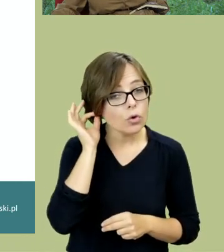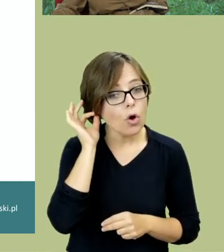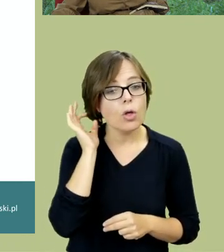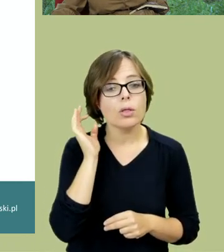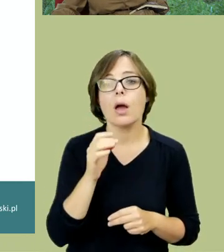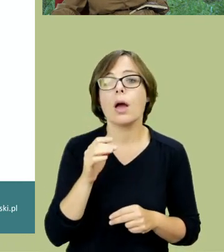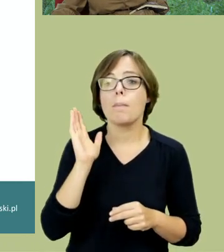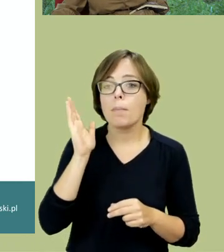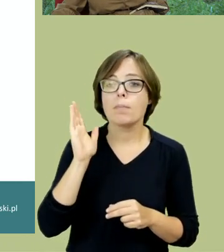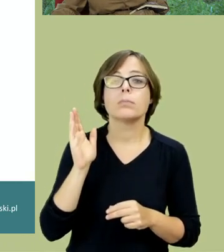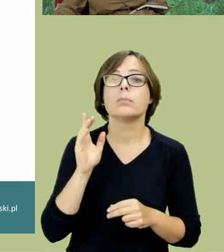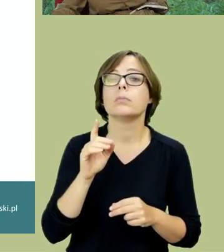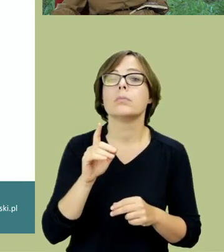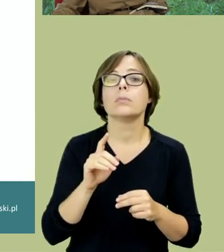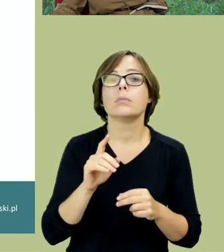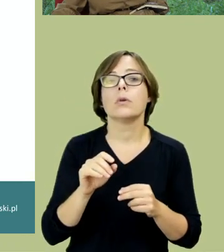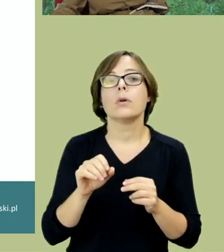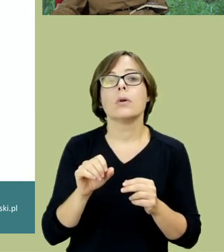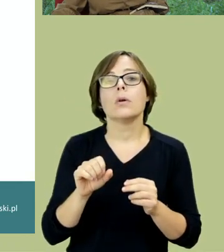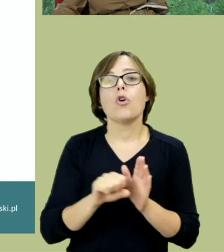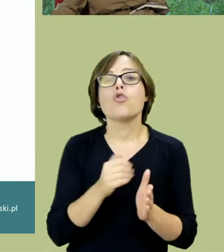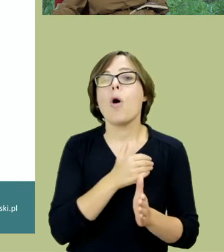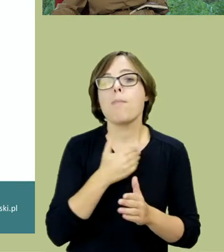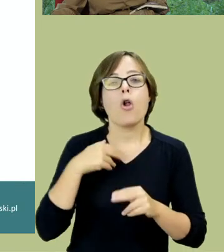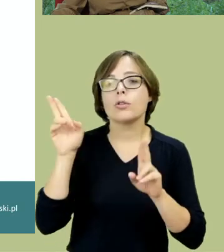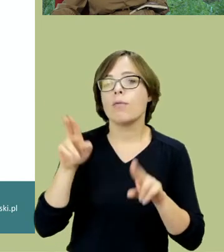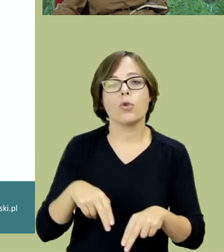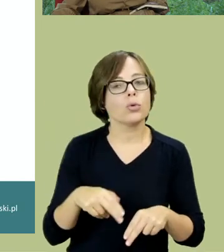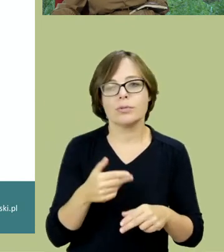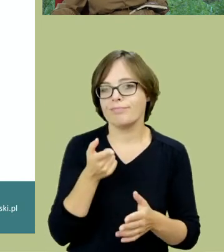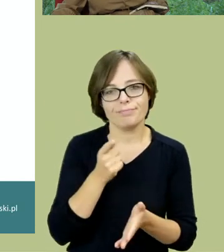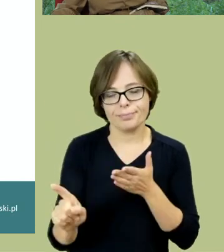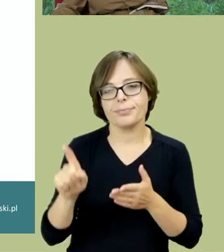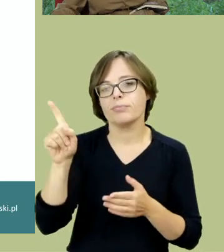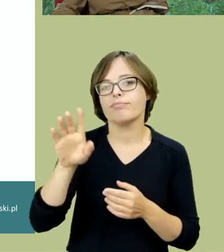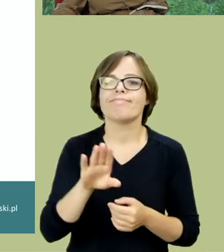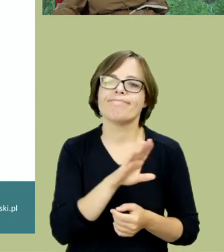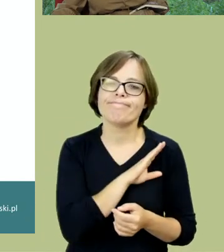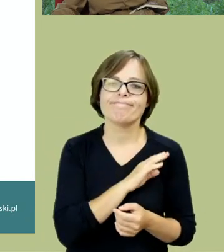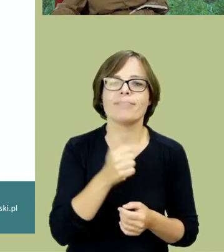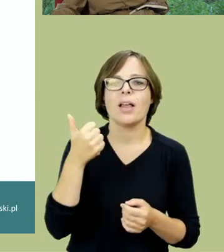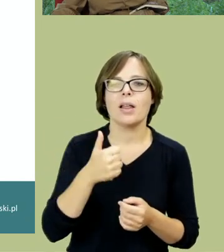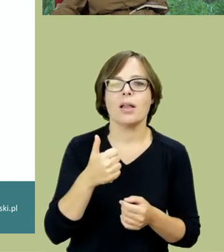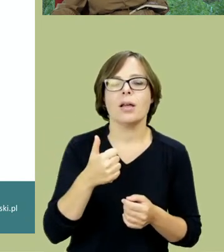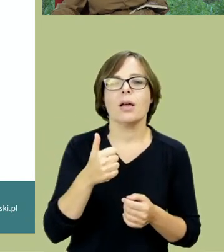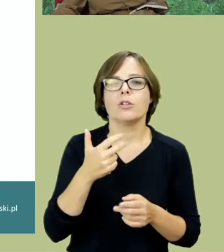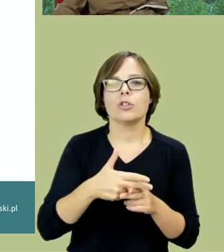Polski niestety z emigracji nie powróciła. Zmarła 31 marca